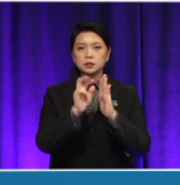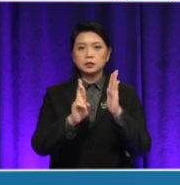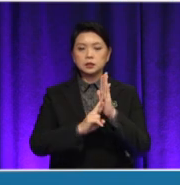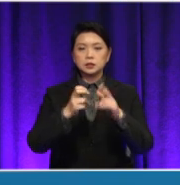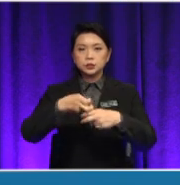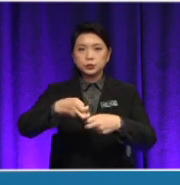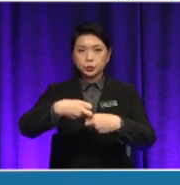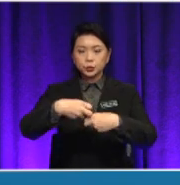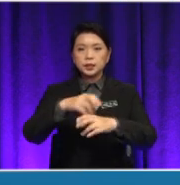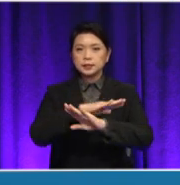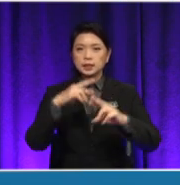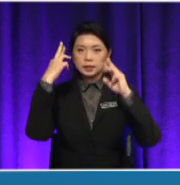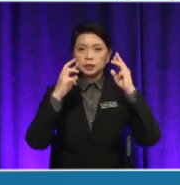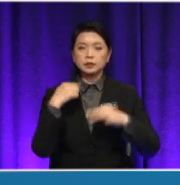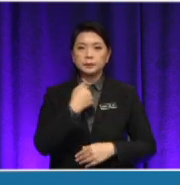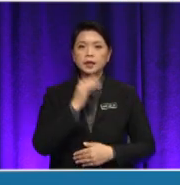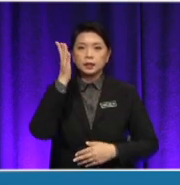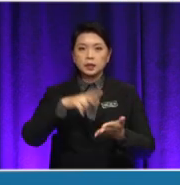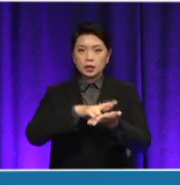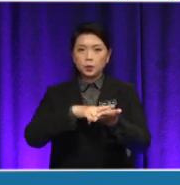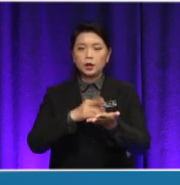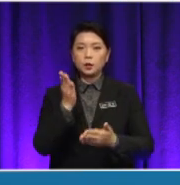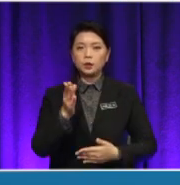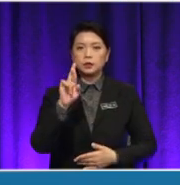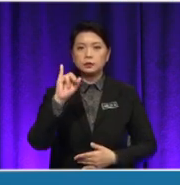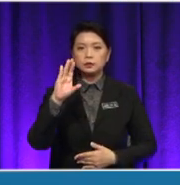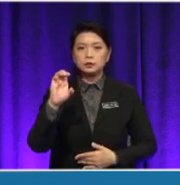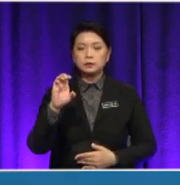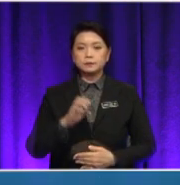risau, kami akan rawat awak prosedur rice.